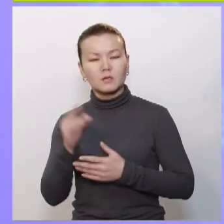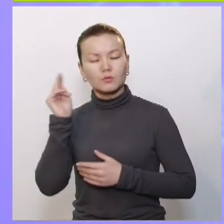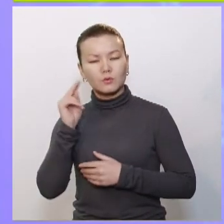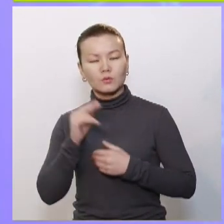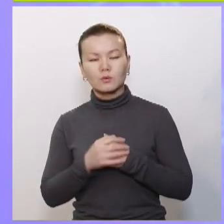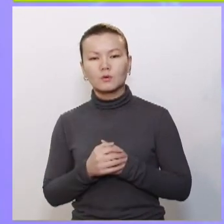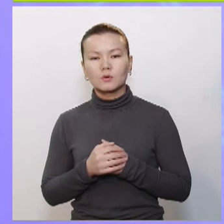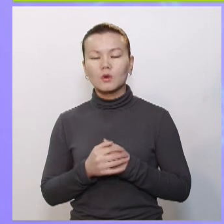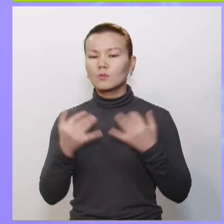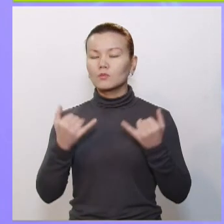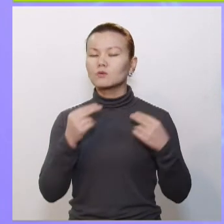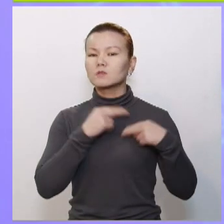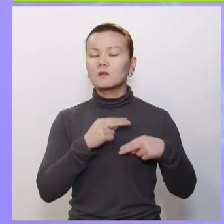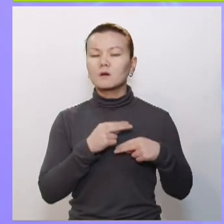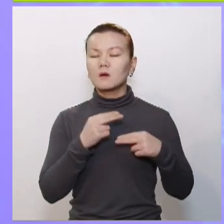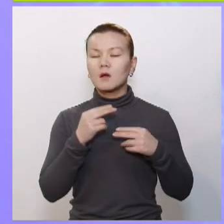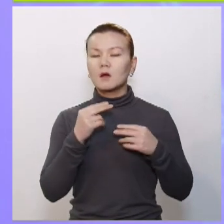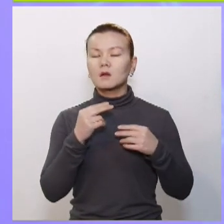Бүгүн сабакта кандай иштедиңер?